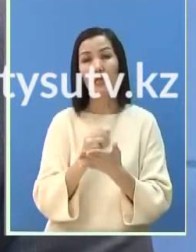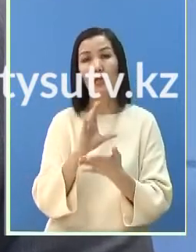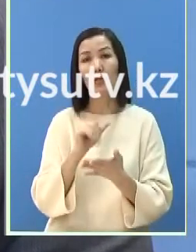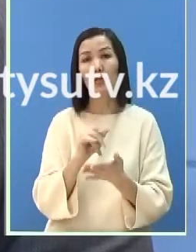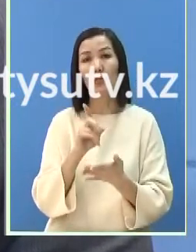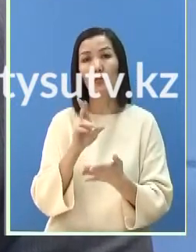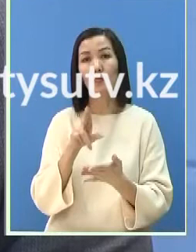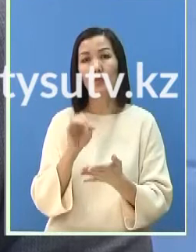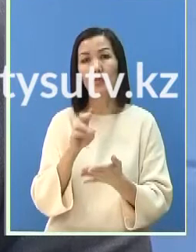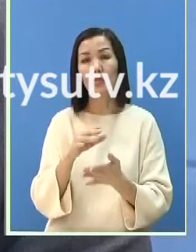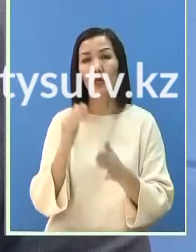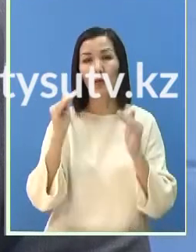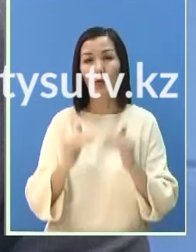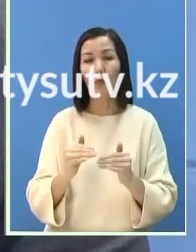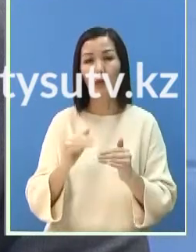қарастырылған. Төмен пайыздық.